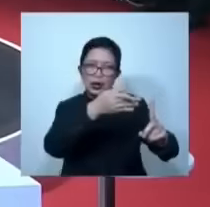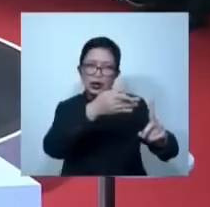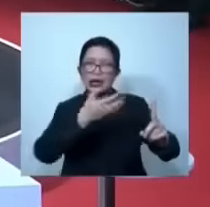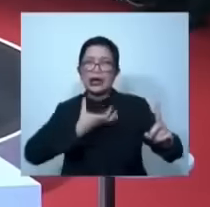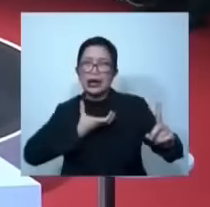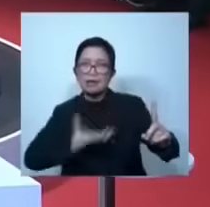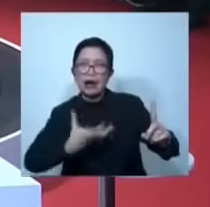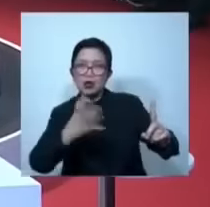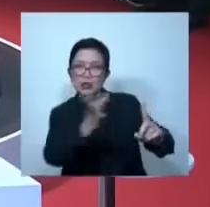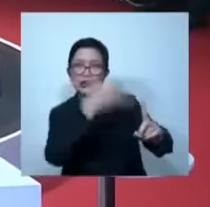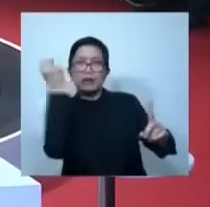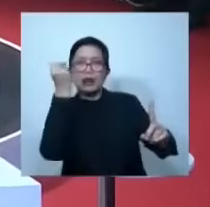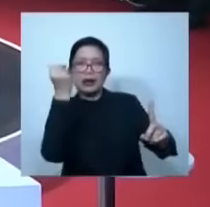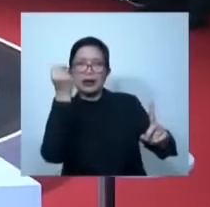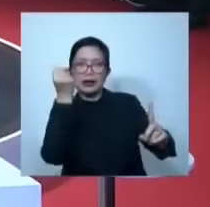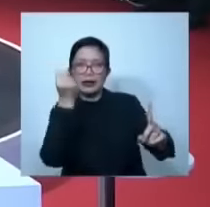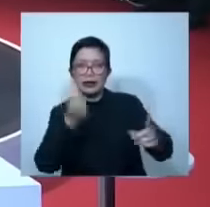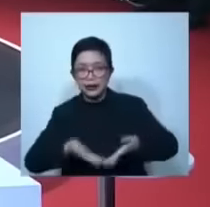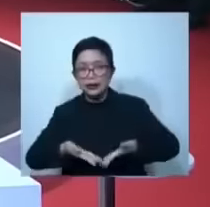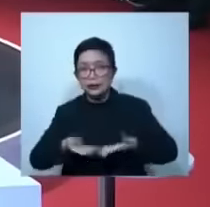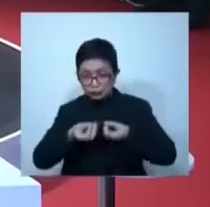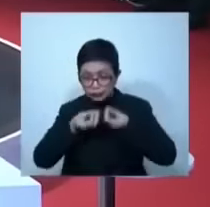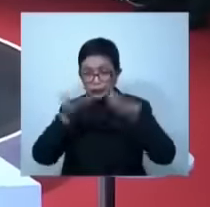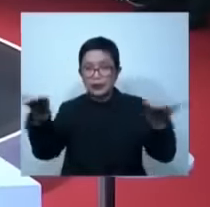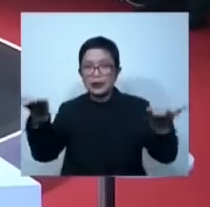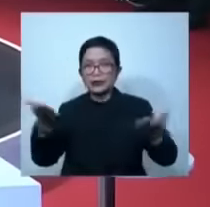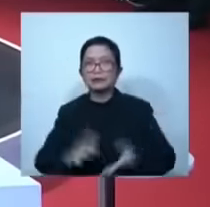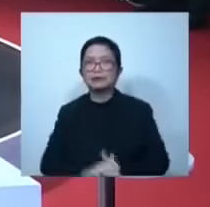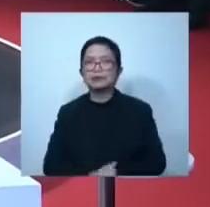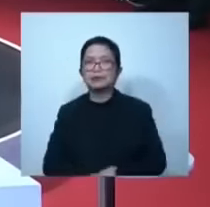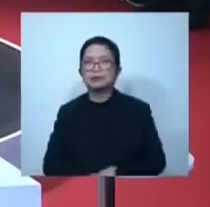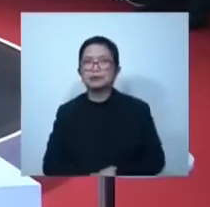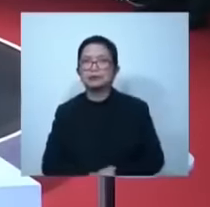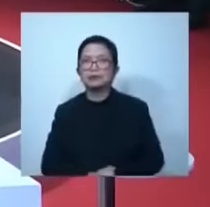Baik, para pendukung harap tenang, kita akan lanjutkan, baik silakan.